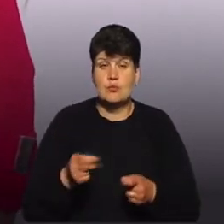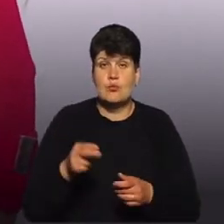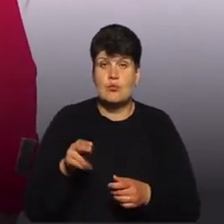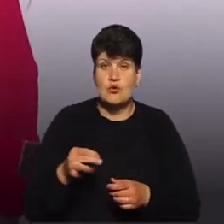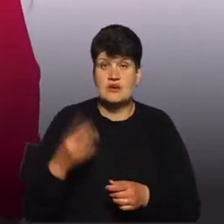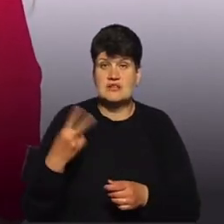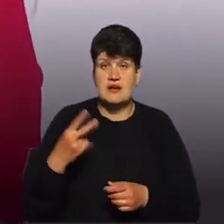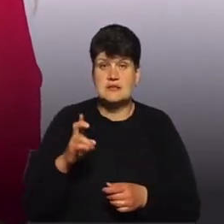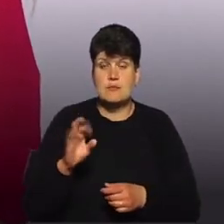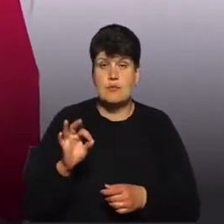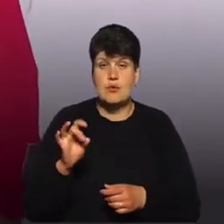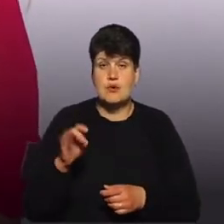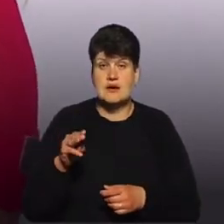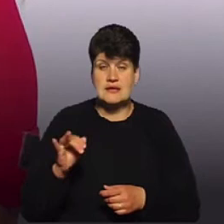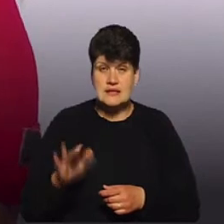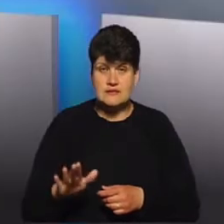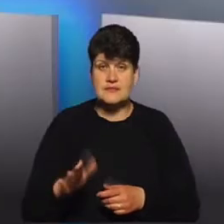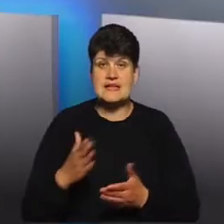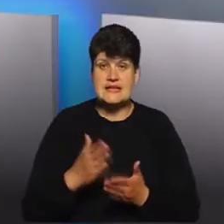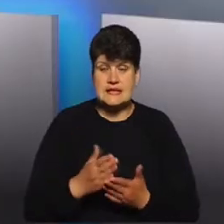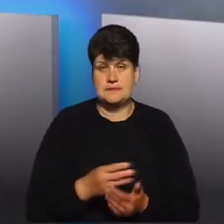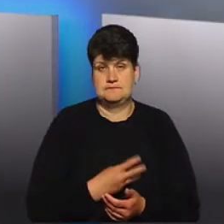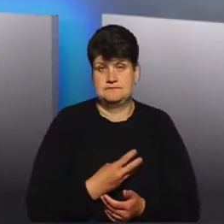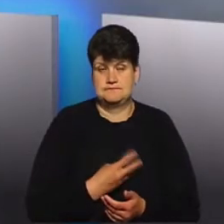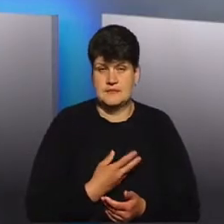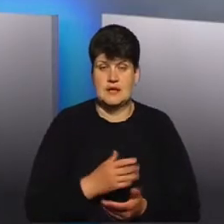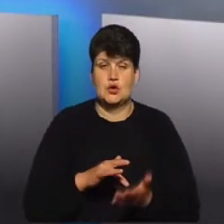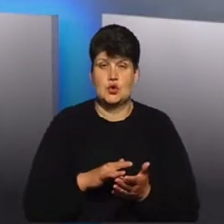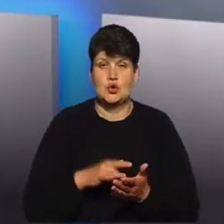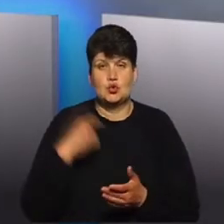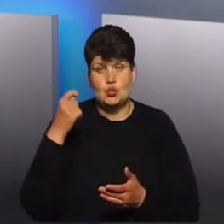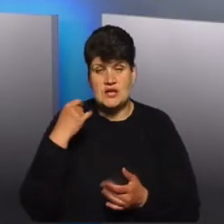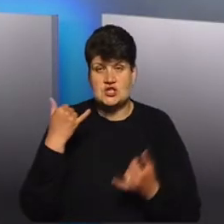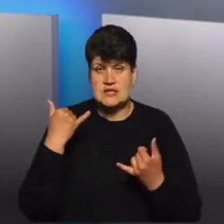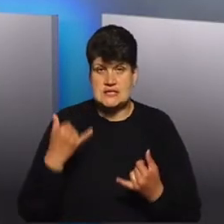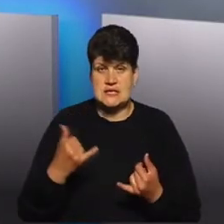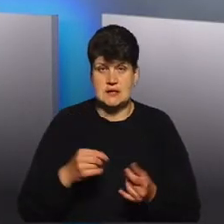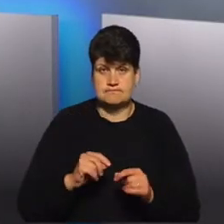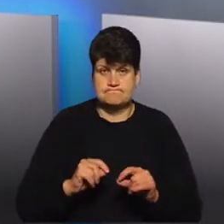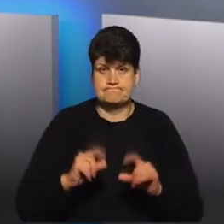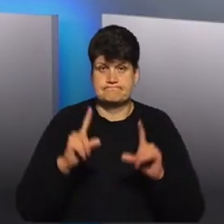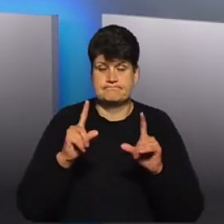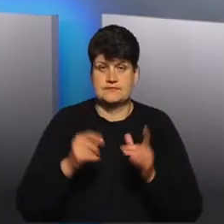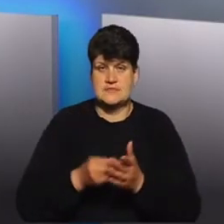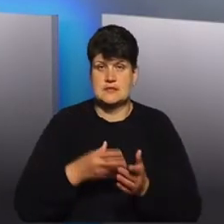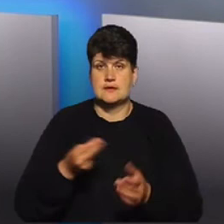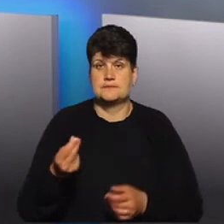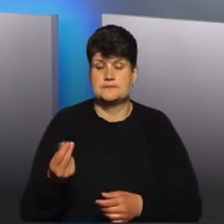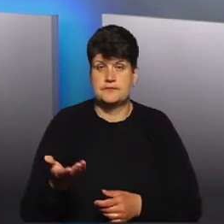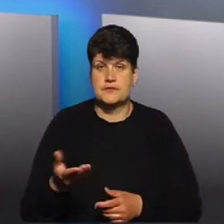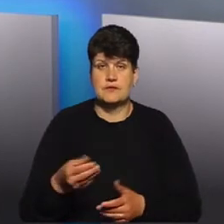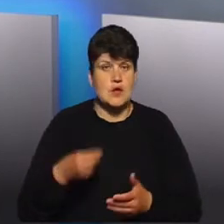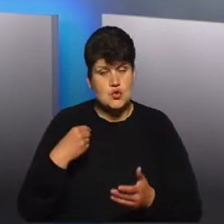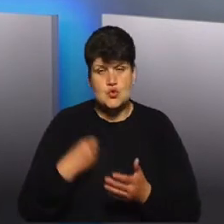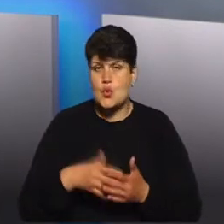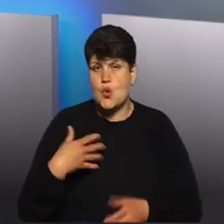є попит, і звичайно, що Туреччина зараз пішла в ціні. Туреччина зараз дорога в порівнянні з червнем чи з